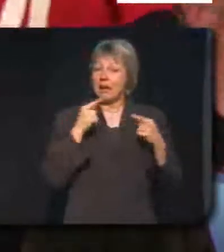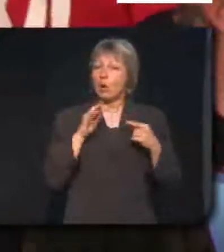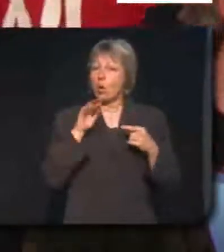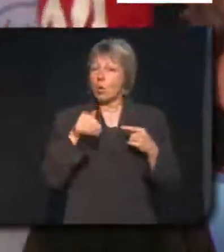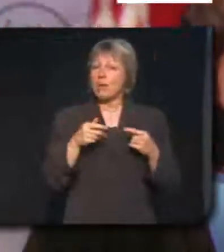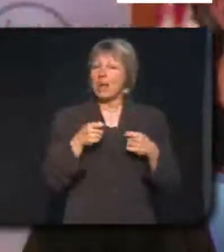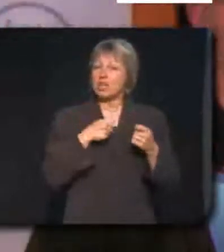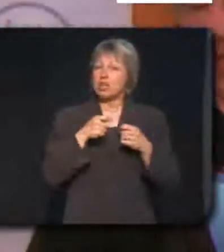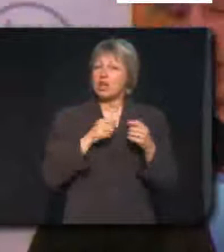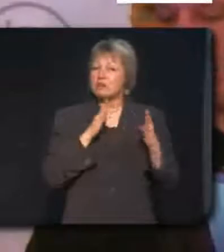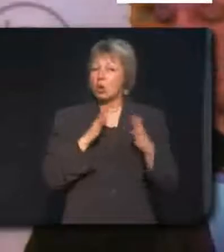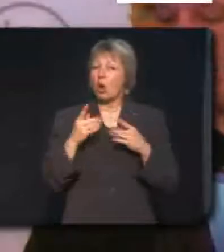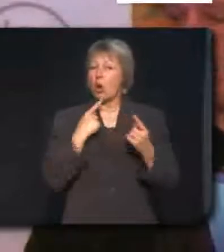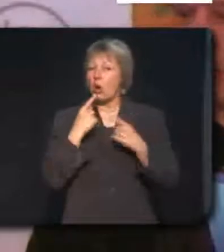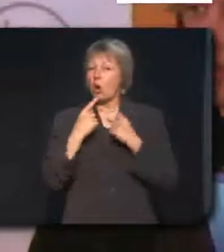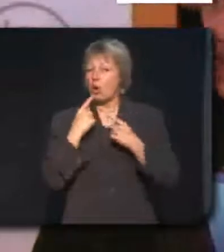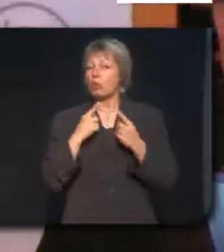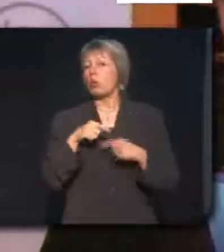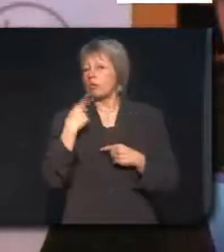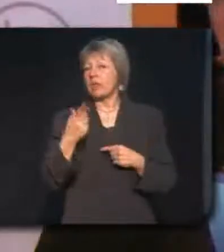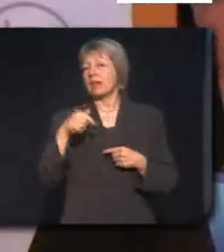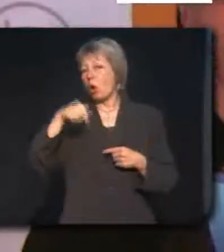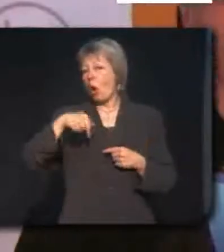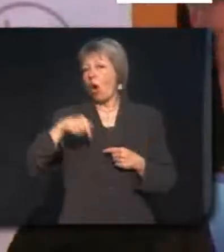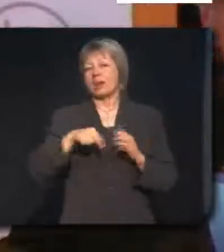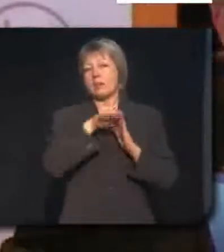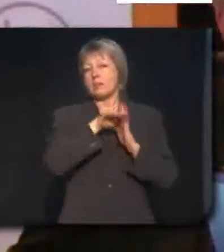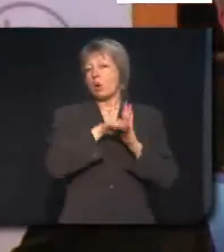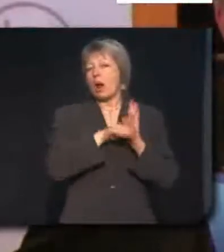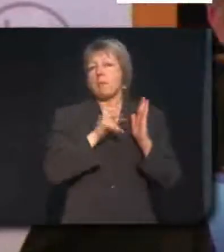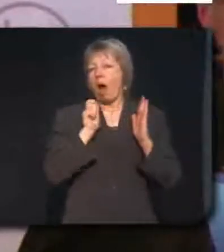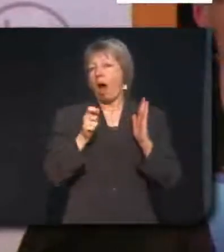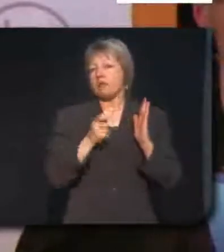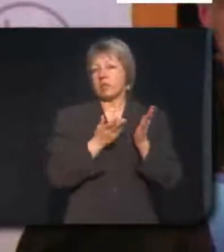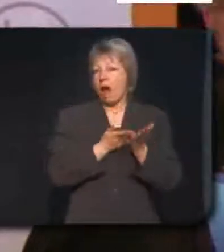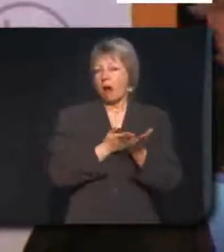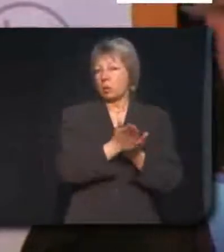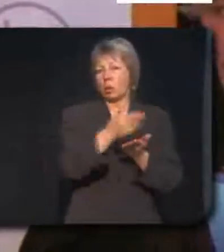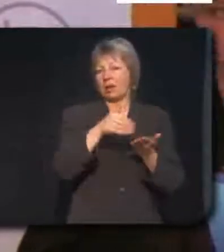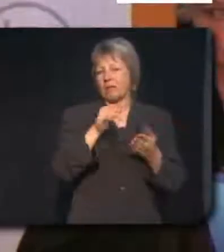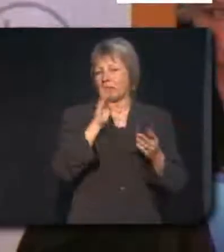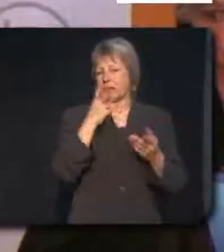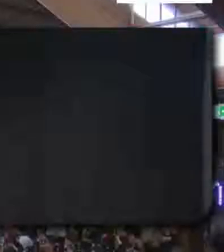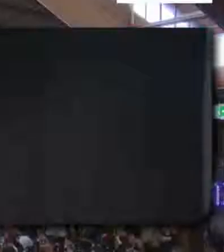geschäftsordnungs Dinge reden weil dann bekommen wir heute gar keine programmanträge mehr durch